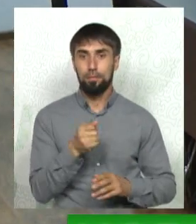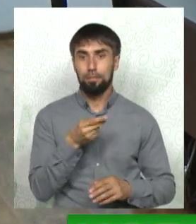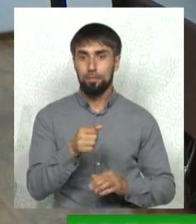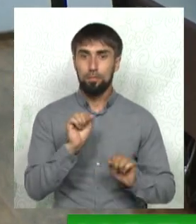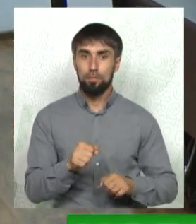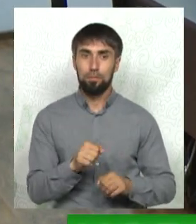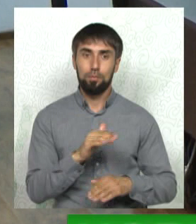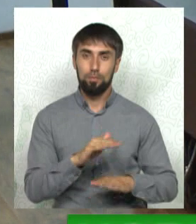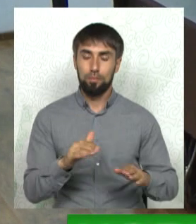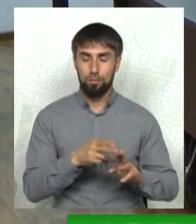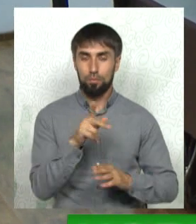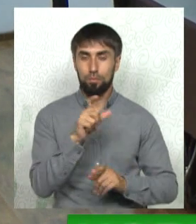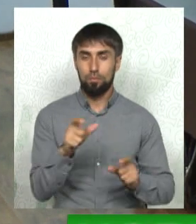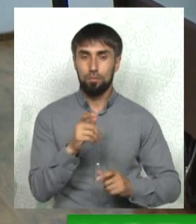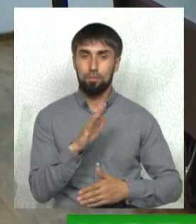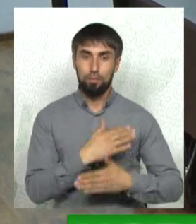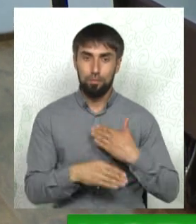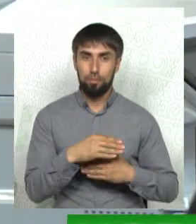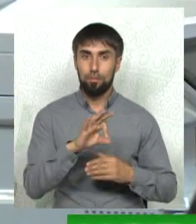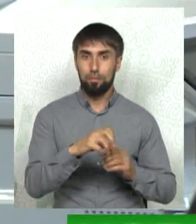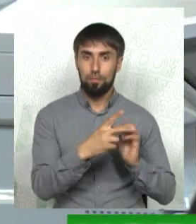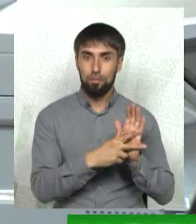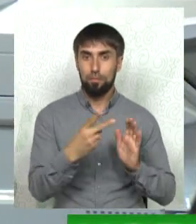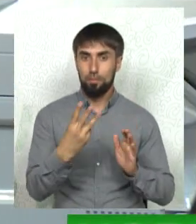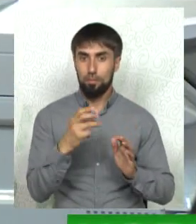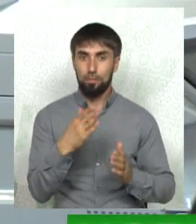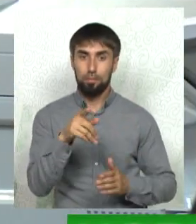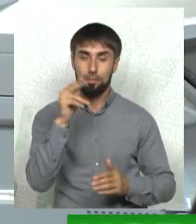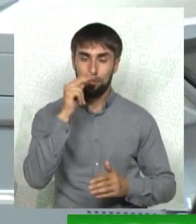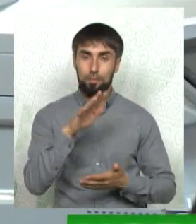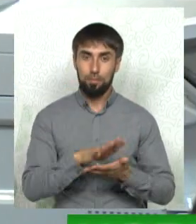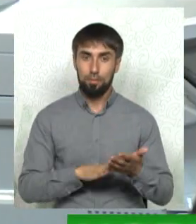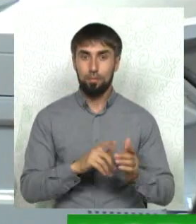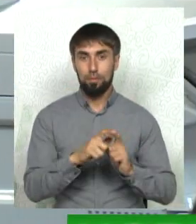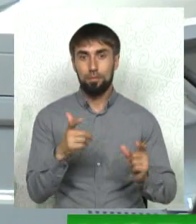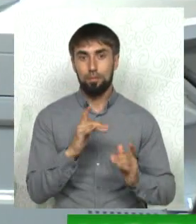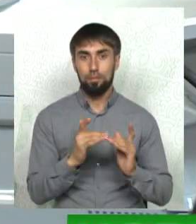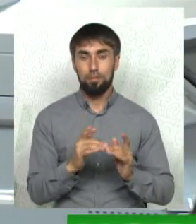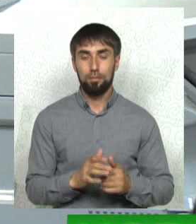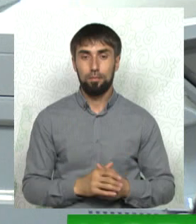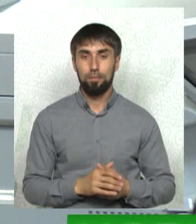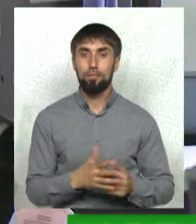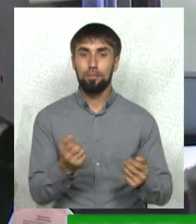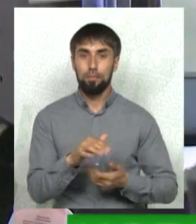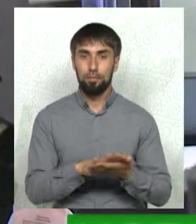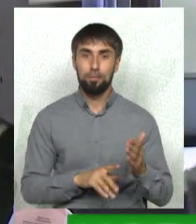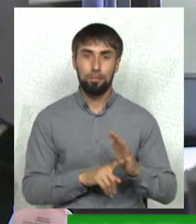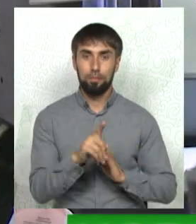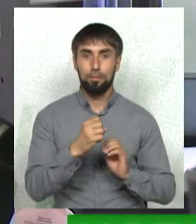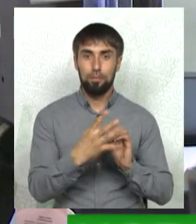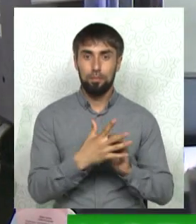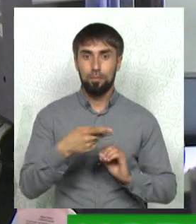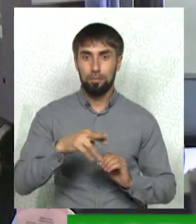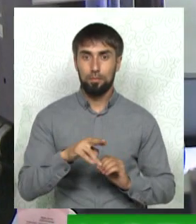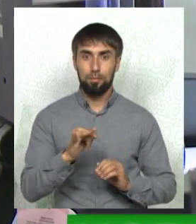могут люди с инвалидностью от 18 до 23 лет, если они обучаются в школах или интернатах. Прием заявлений начнется с